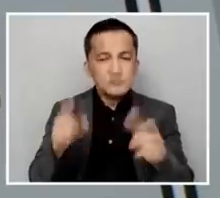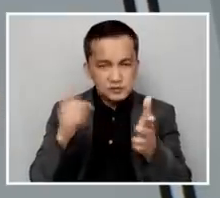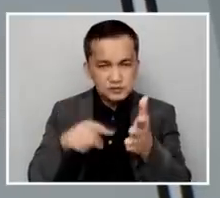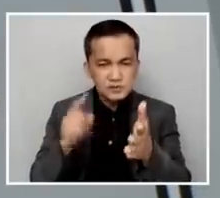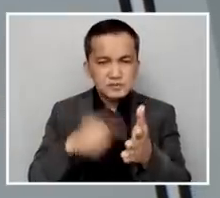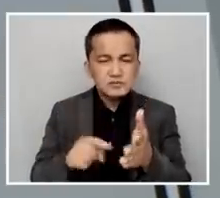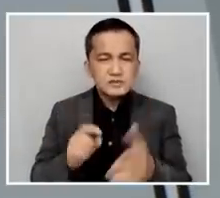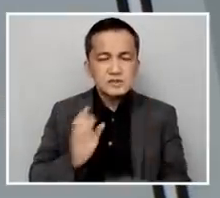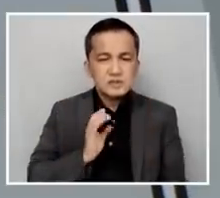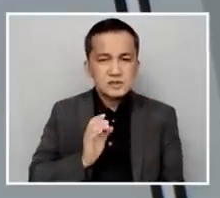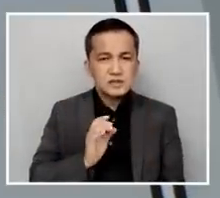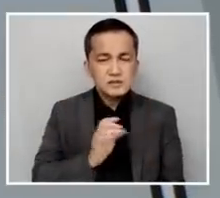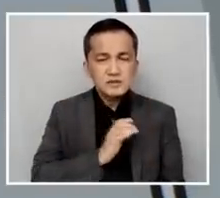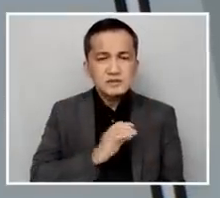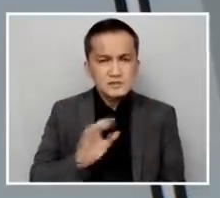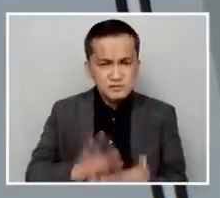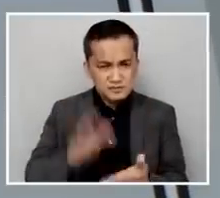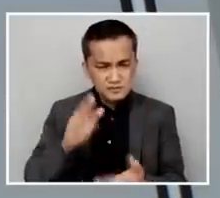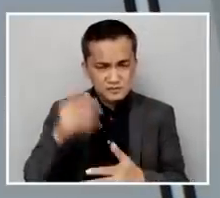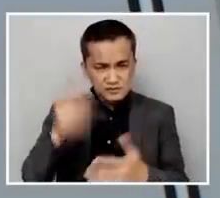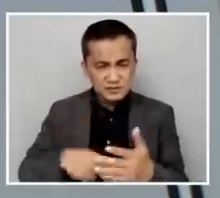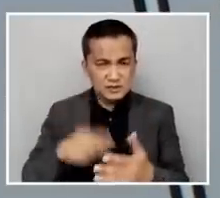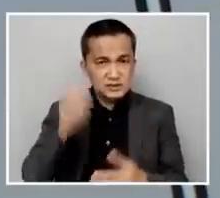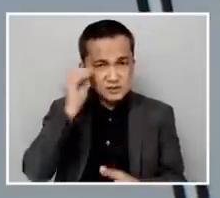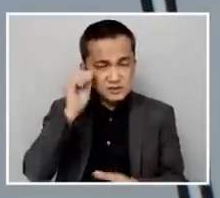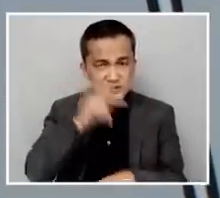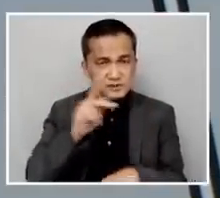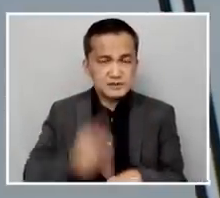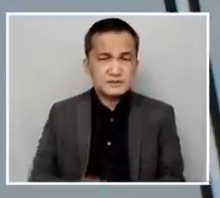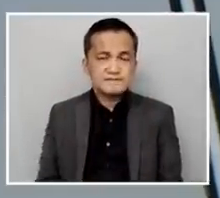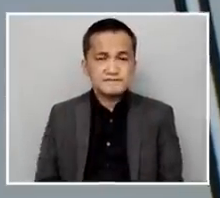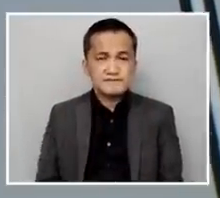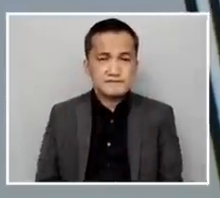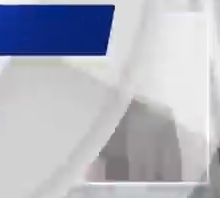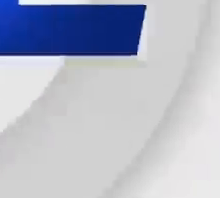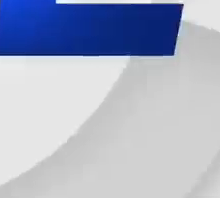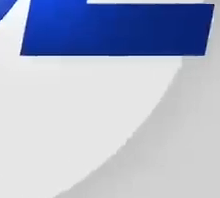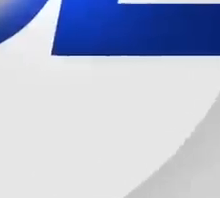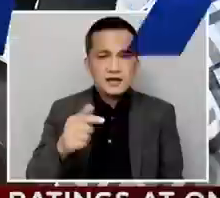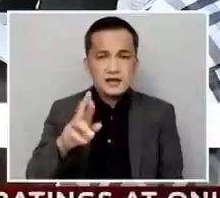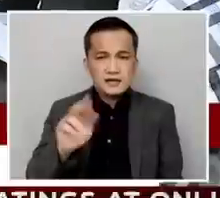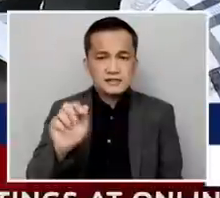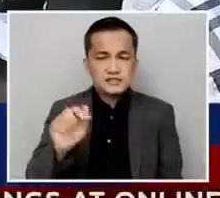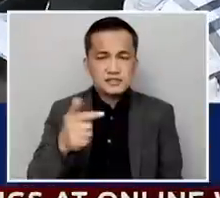presyo ng sibuyas sa bansa. Magpapatrol, RG Crew.